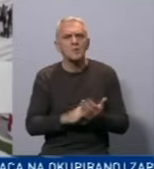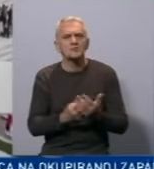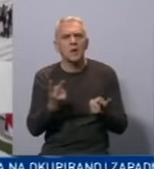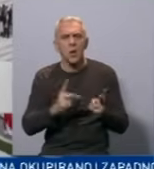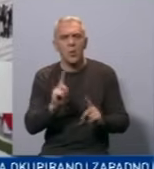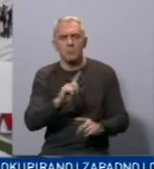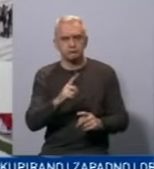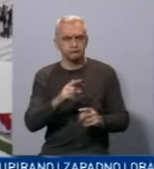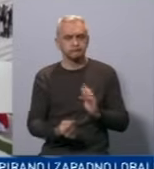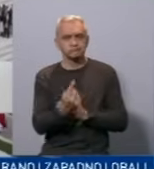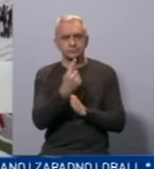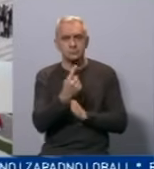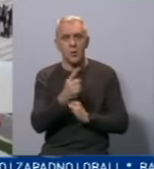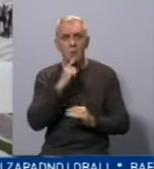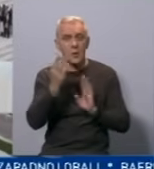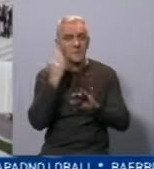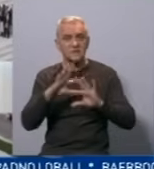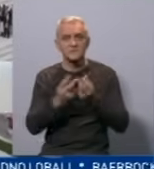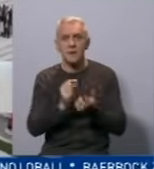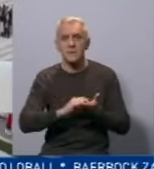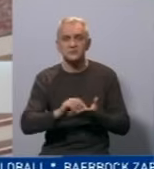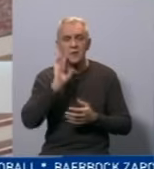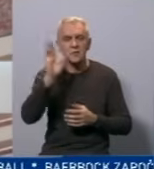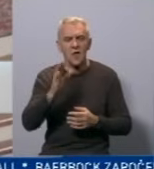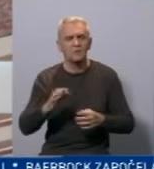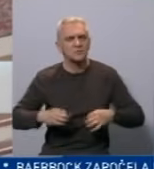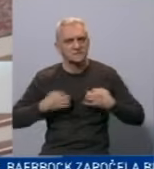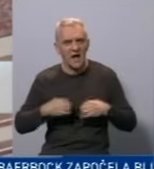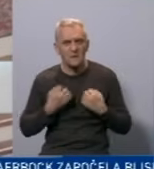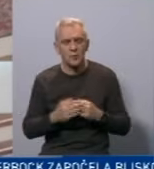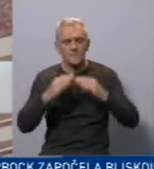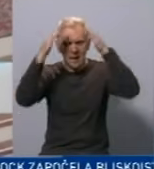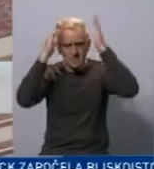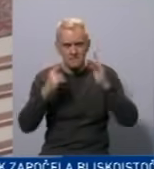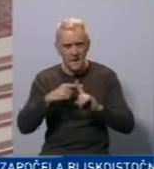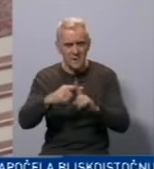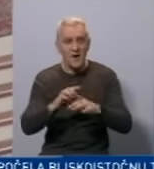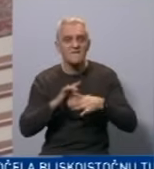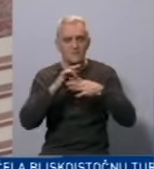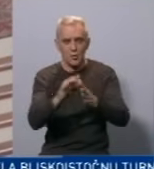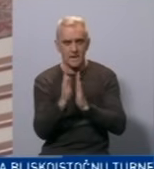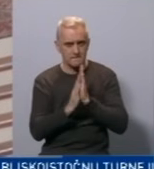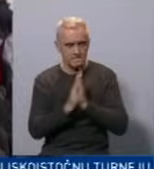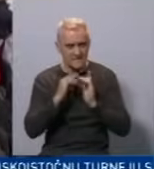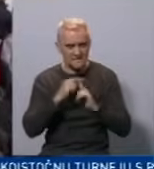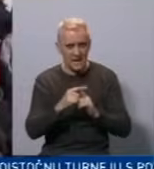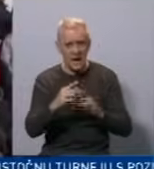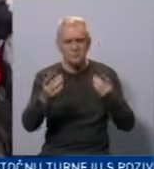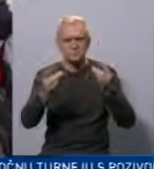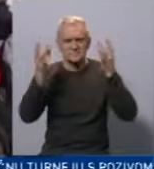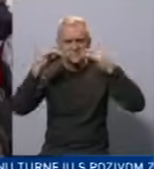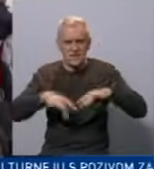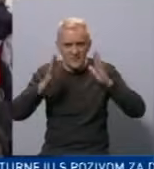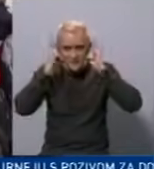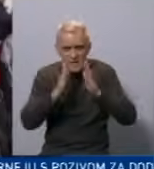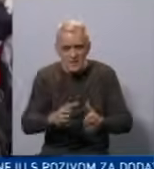kao neobičan potez koji se prije svega pripisuje njegovom narušenom zdravlju. Papa je predvodio misu pred desetinama